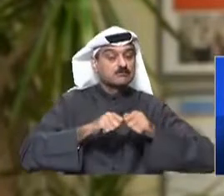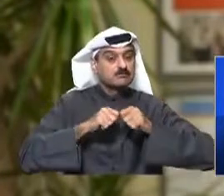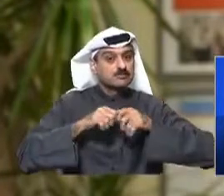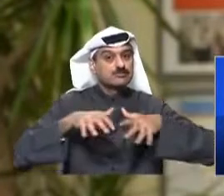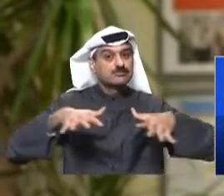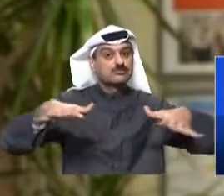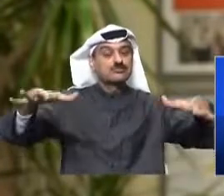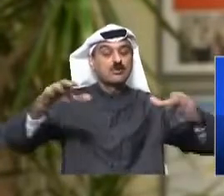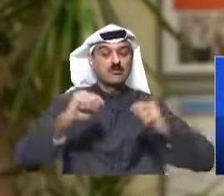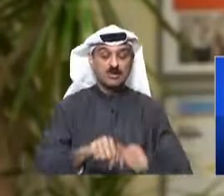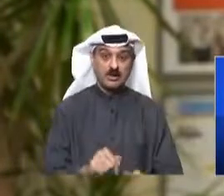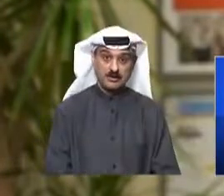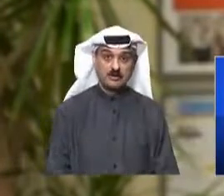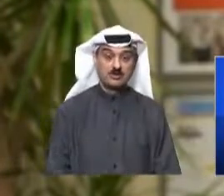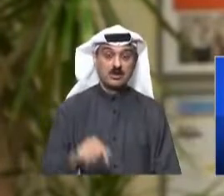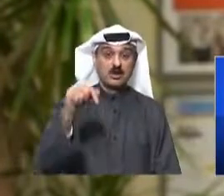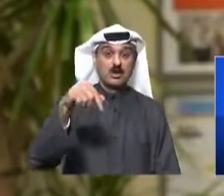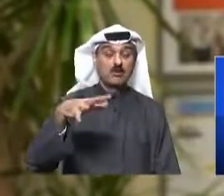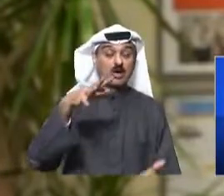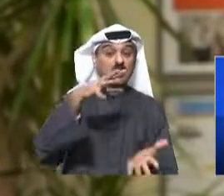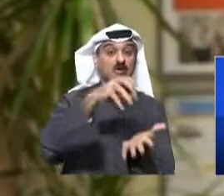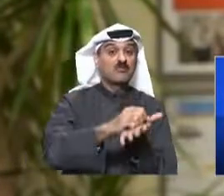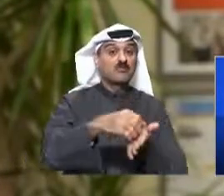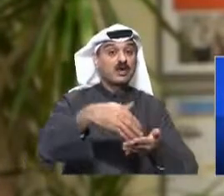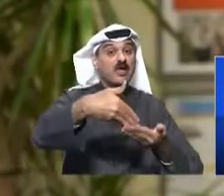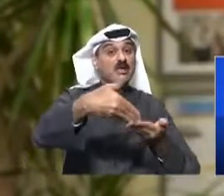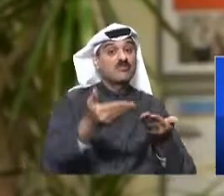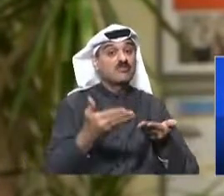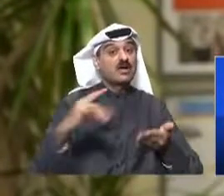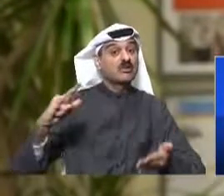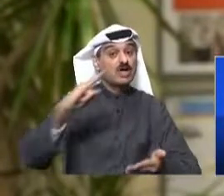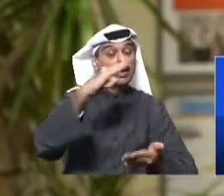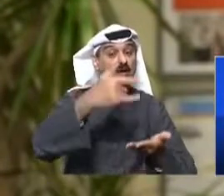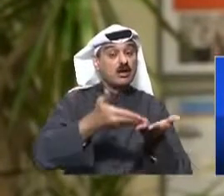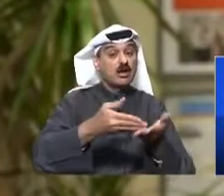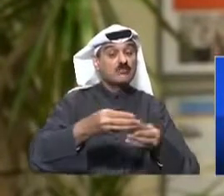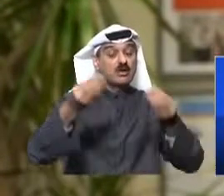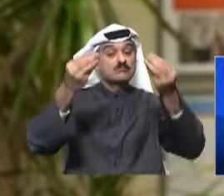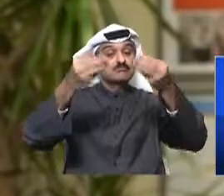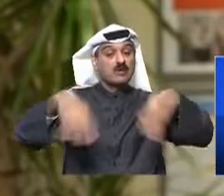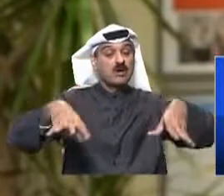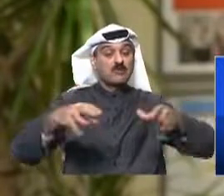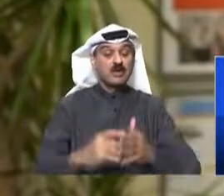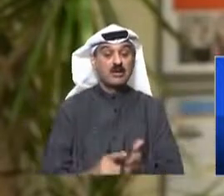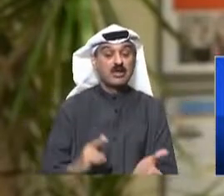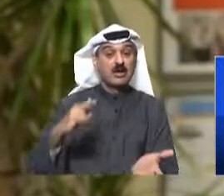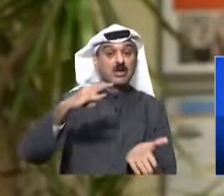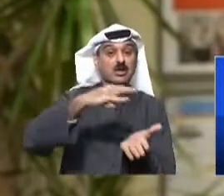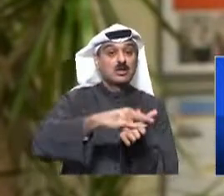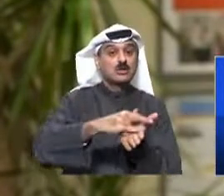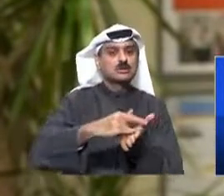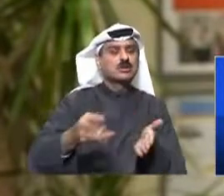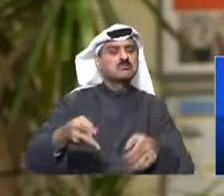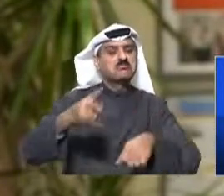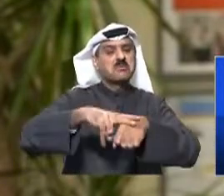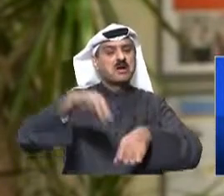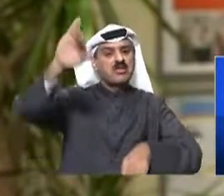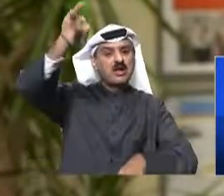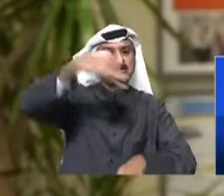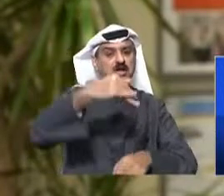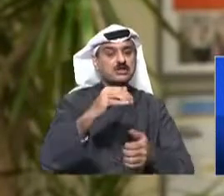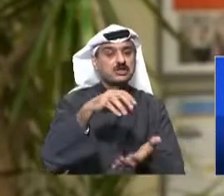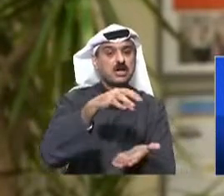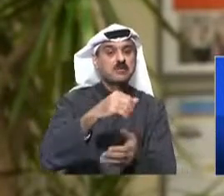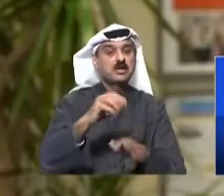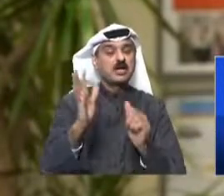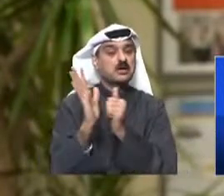السائحين والزوار لحجوزاتهم بعد ثبوت إصابتهم بالفيروس، والسفر والعودة لبلادهم بعد الحصول على فحص PCR